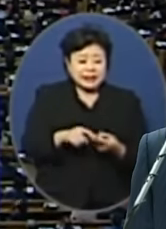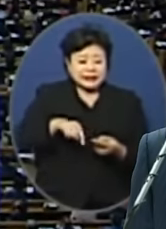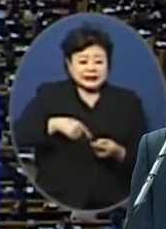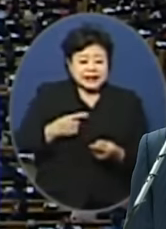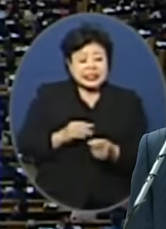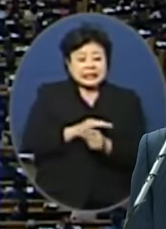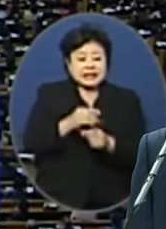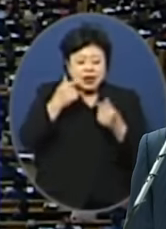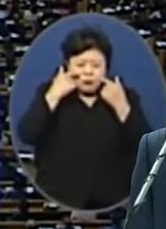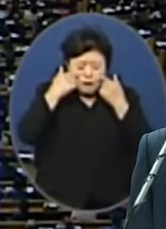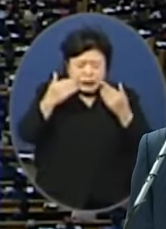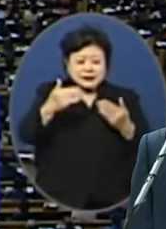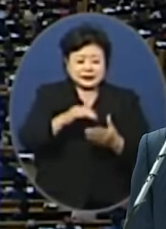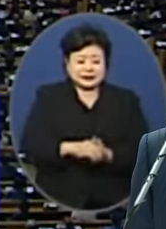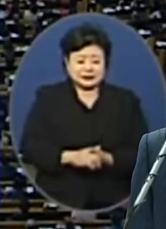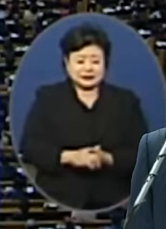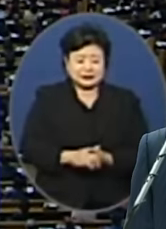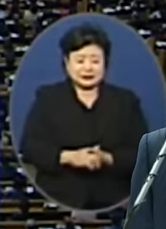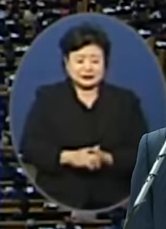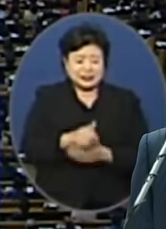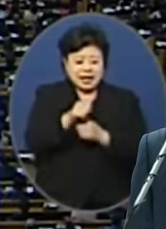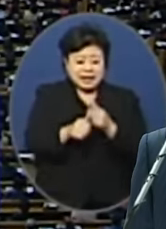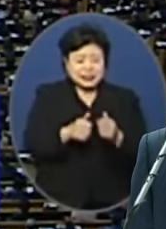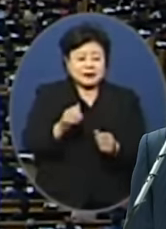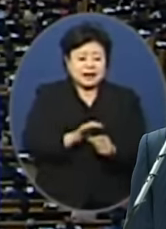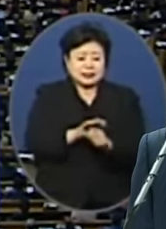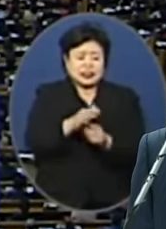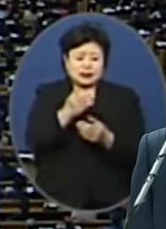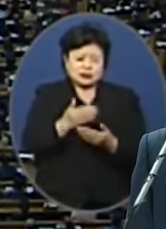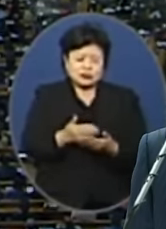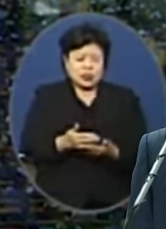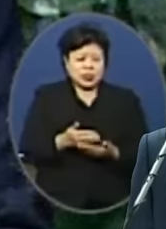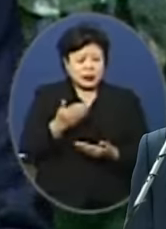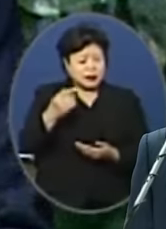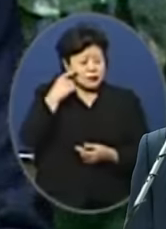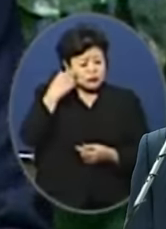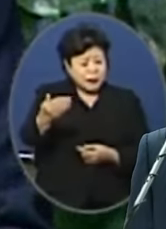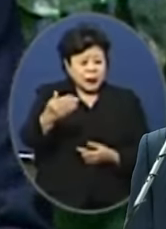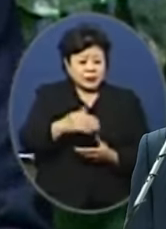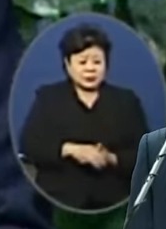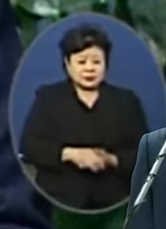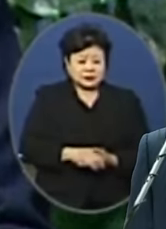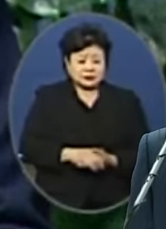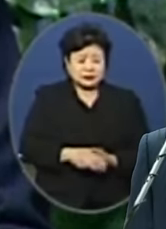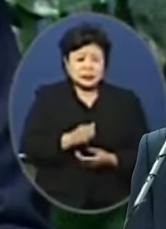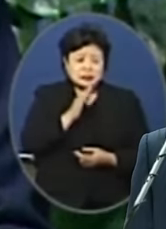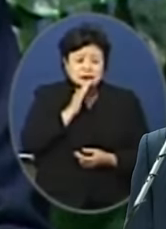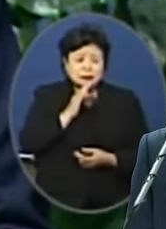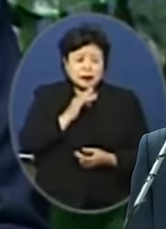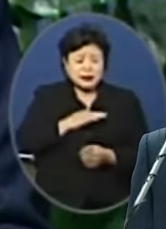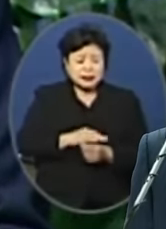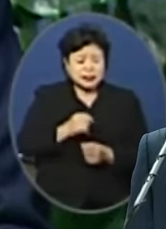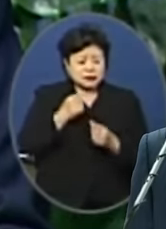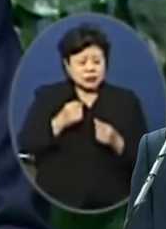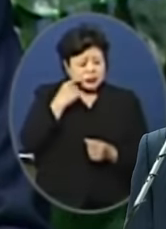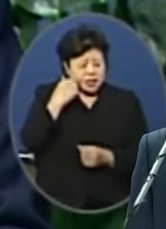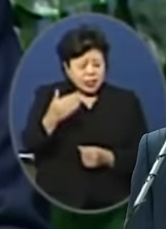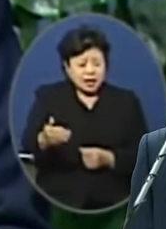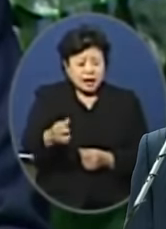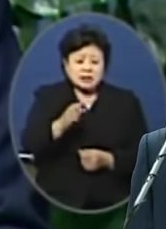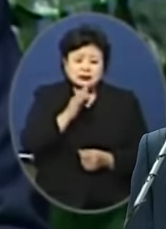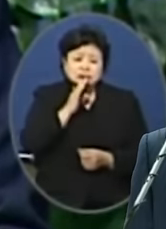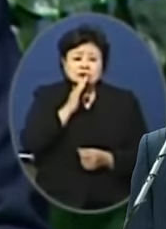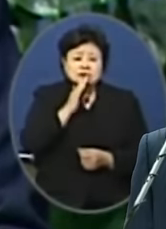사랑을 확증하시느니라. 정말 하나님이 나를 사랑할까? 그런 질문을 자꾸 합니다. 정말 나를 사랑하고 계실까?